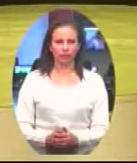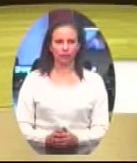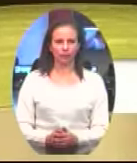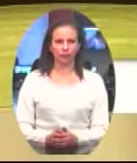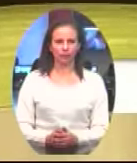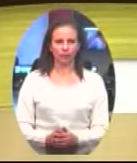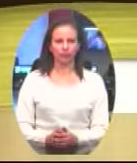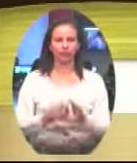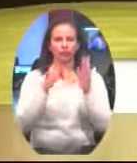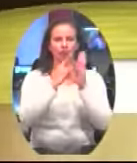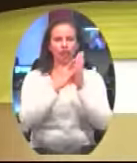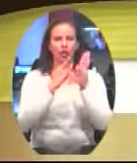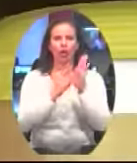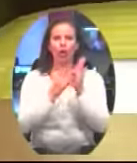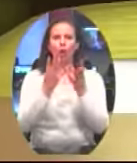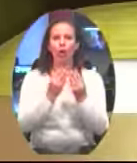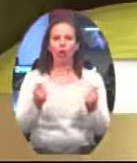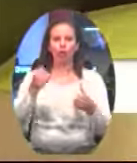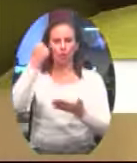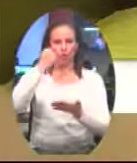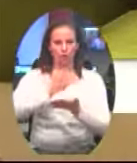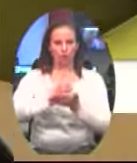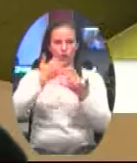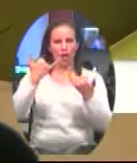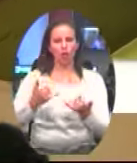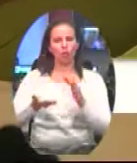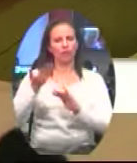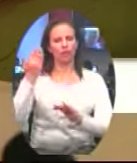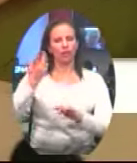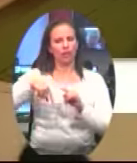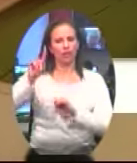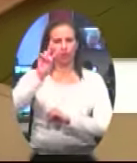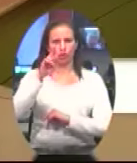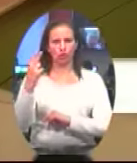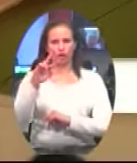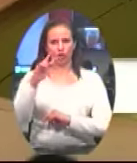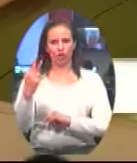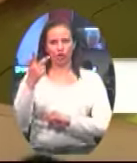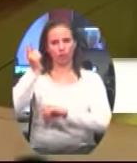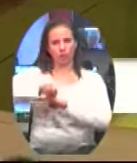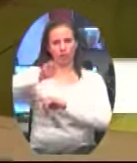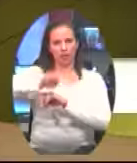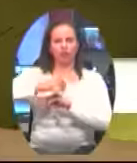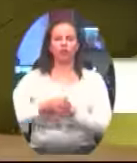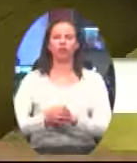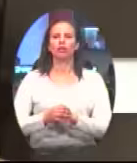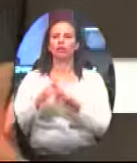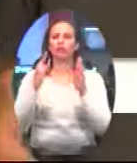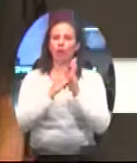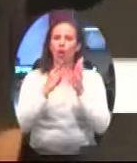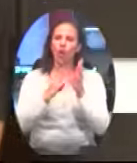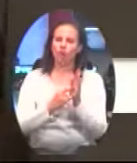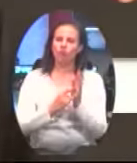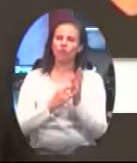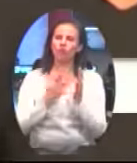חוק המישוש אושר היום בוועדת חוקה, חוק ומשפט לקראת קריאה שנייה ושלישית במליאת הכנסת. החוק השנוי במחלוקת עורר